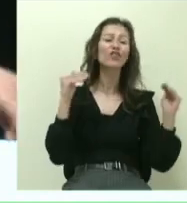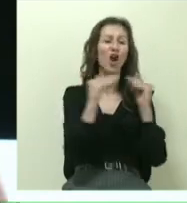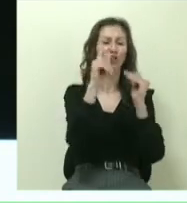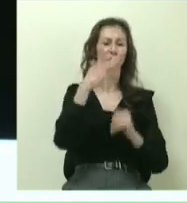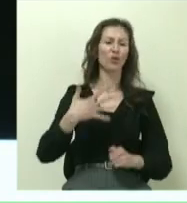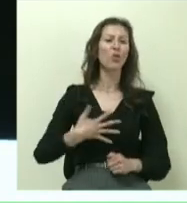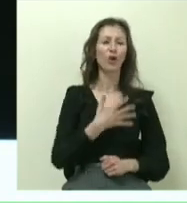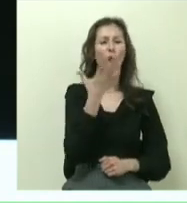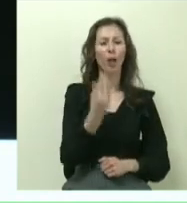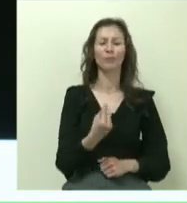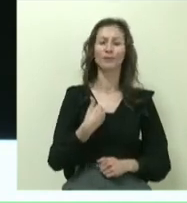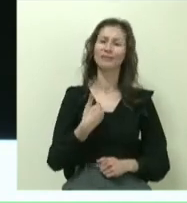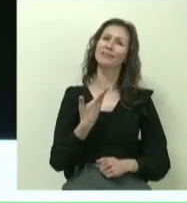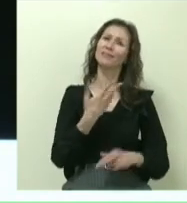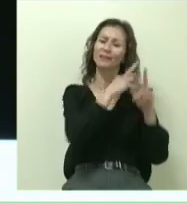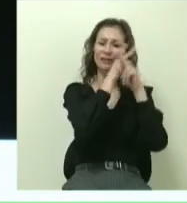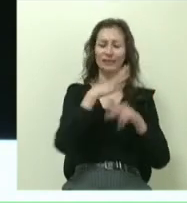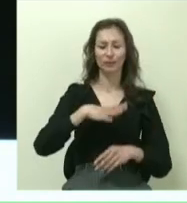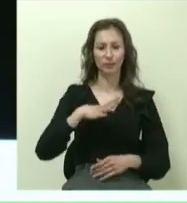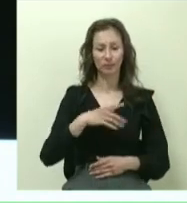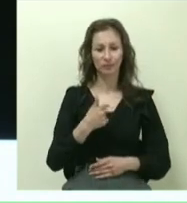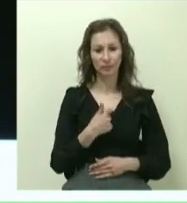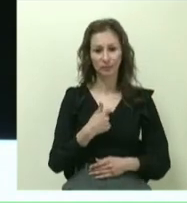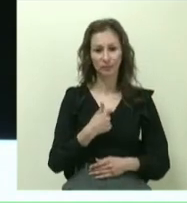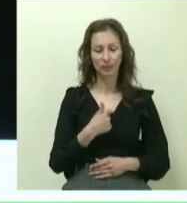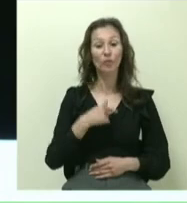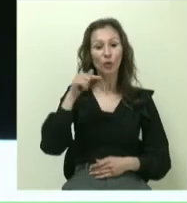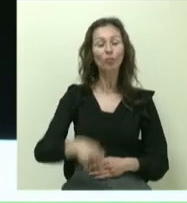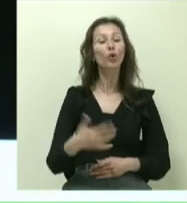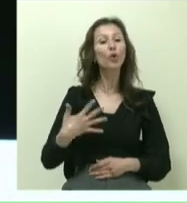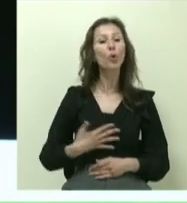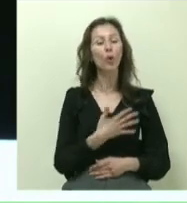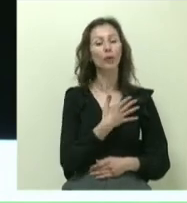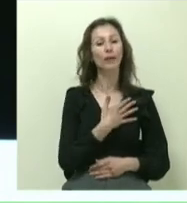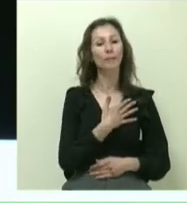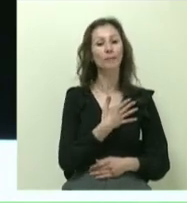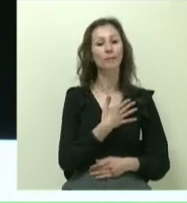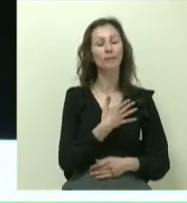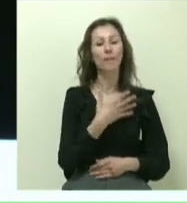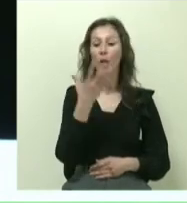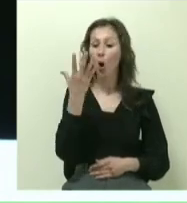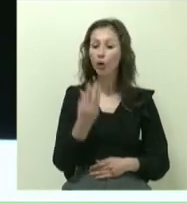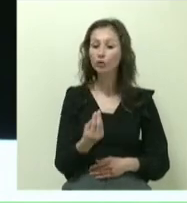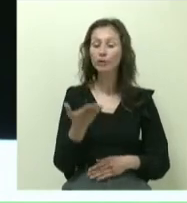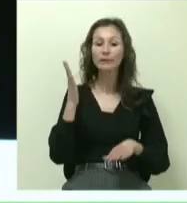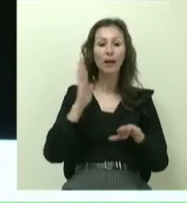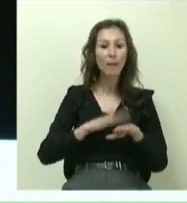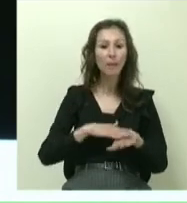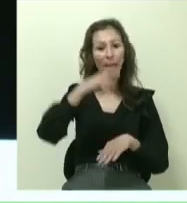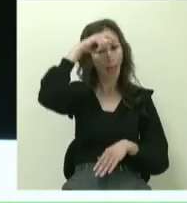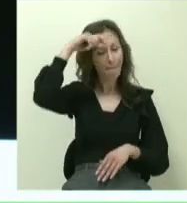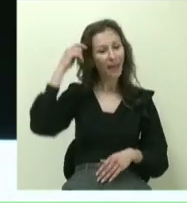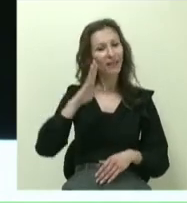kongre olmasını temenni ediyorum bu kongrenin oluşmasında yapılmasında